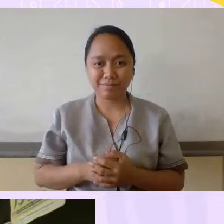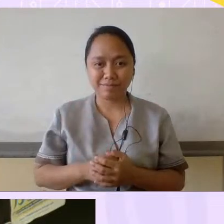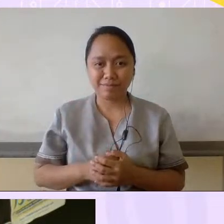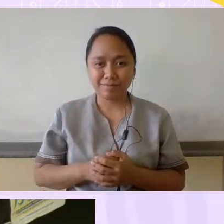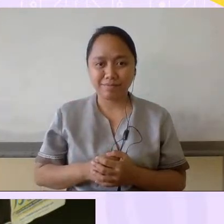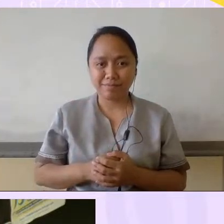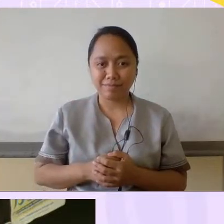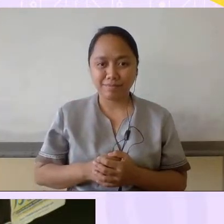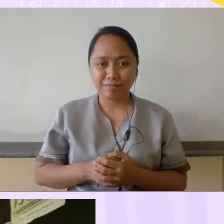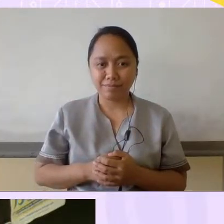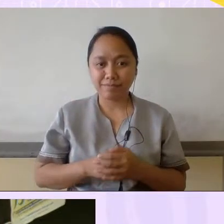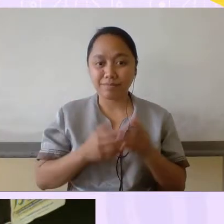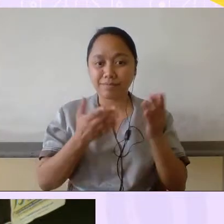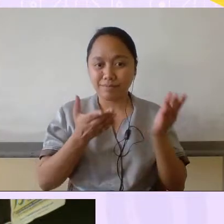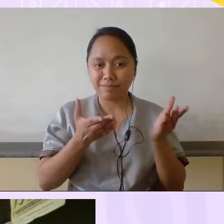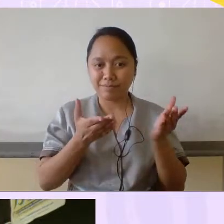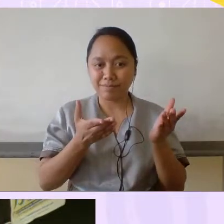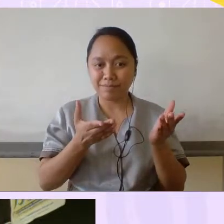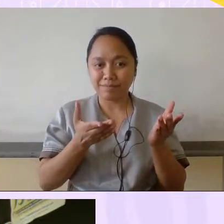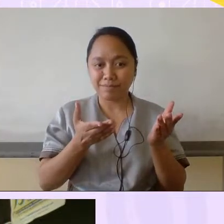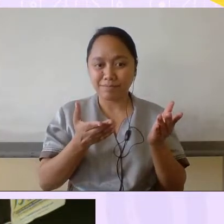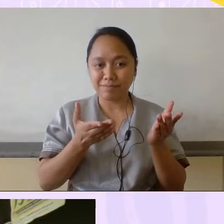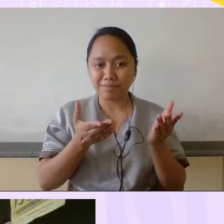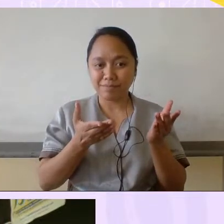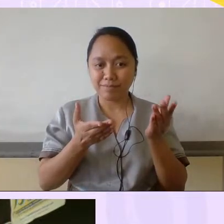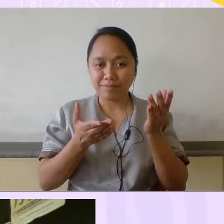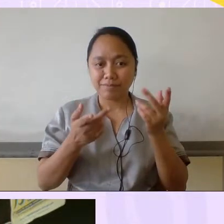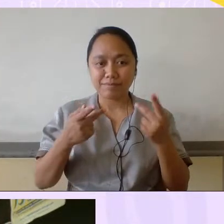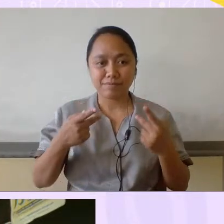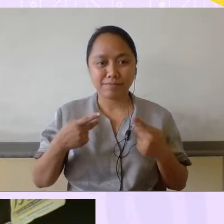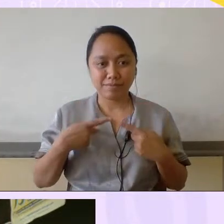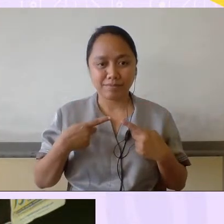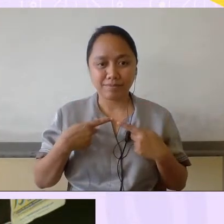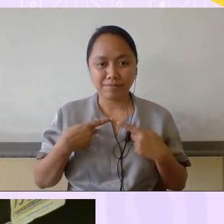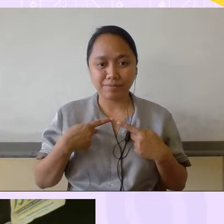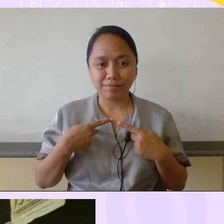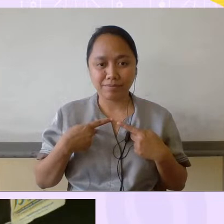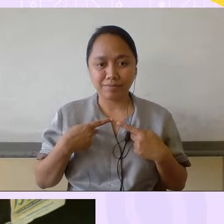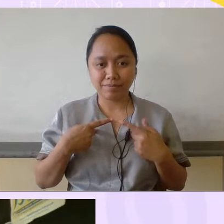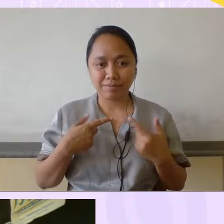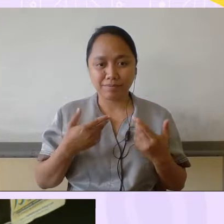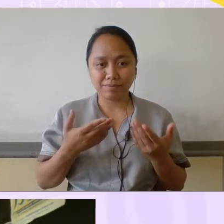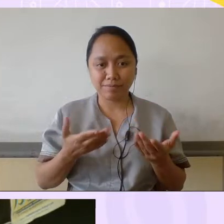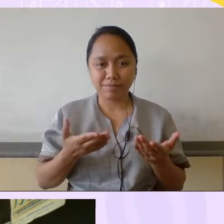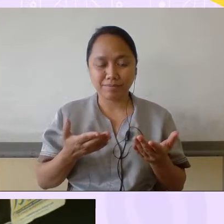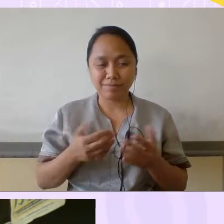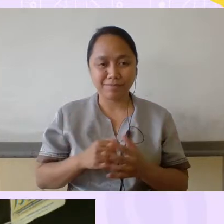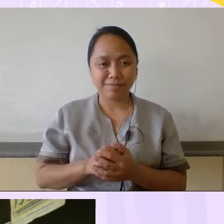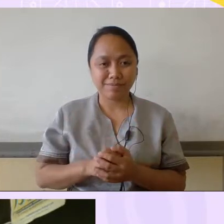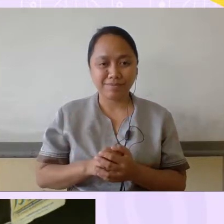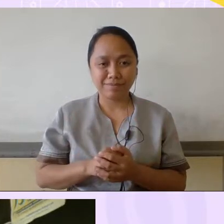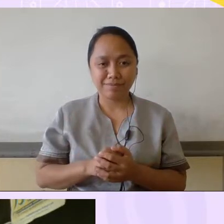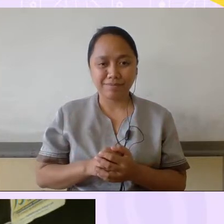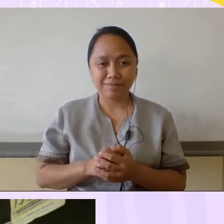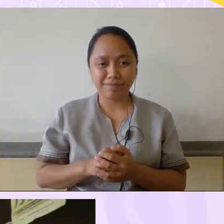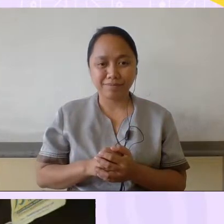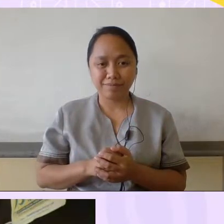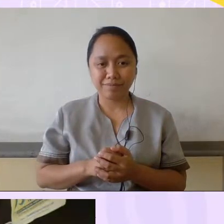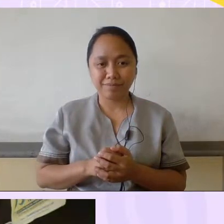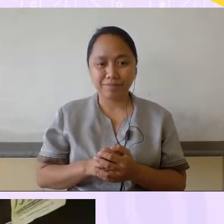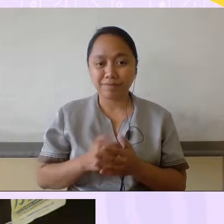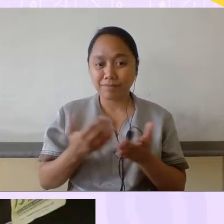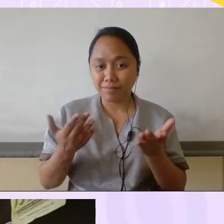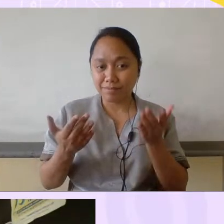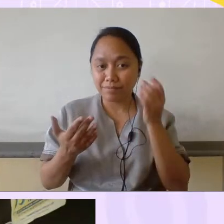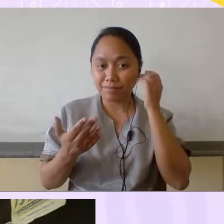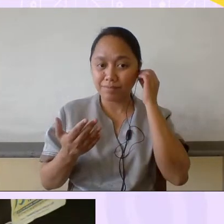Okay. Ako ba'y malinaw po ang aking audio before I proceed? Yes po, clear po. Okay, so please help me